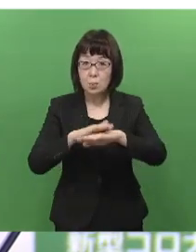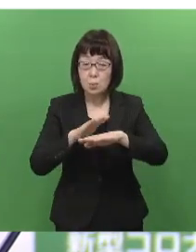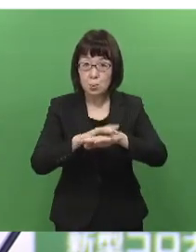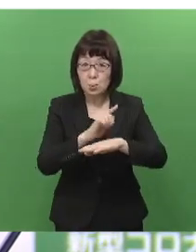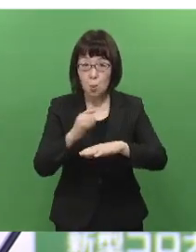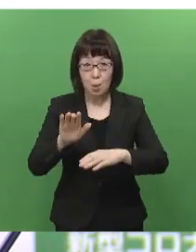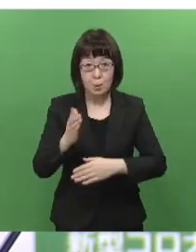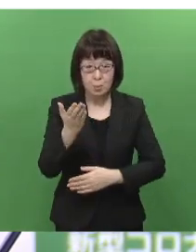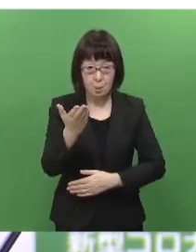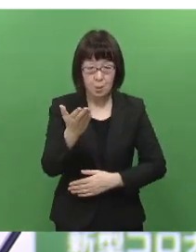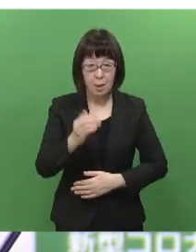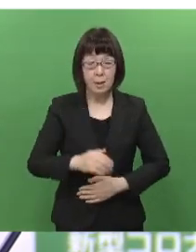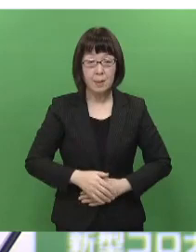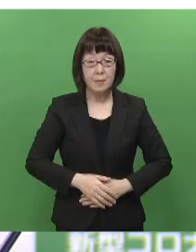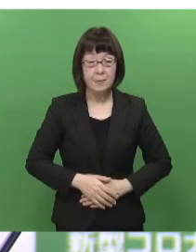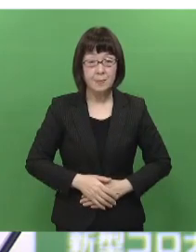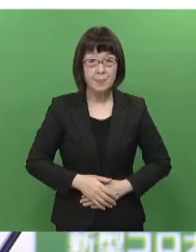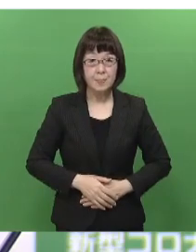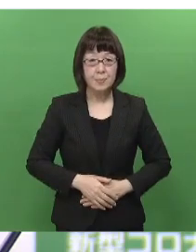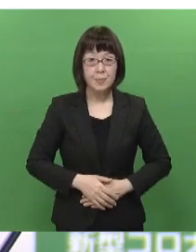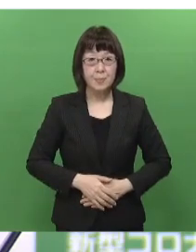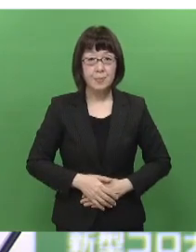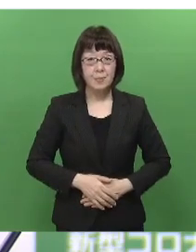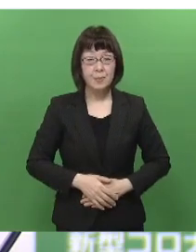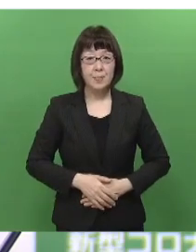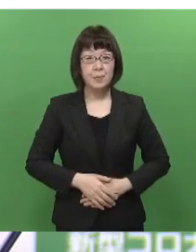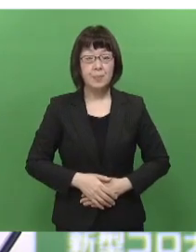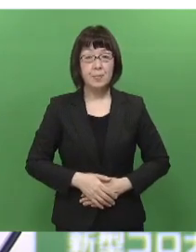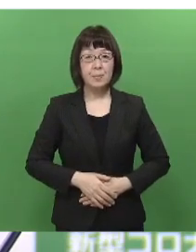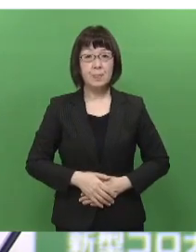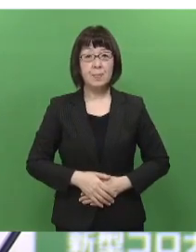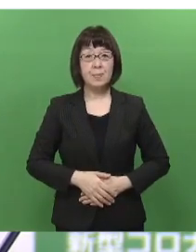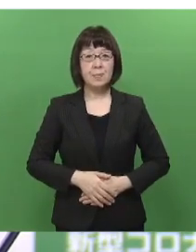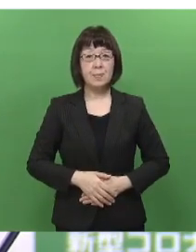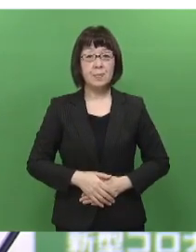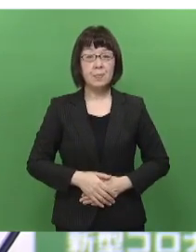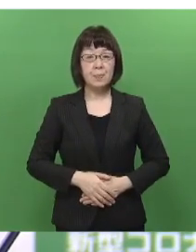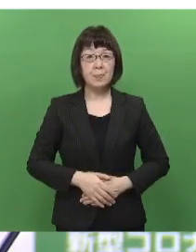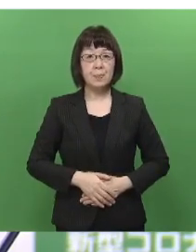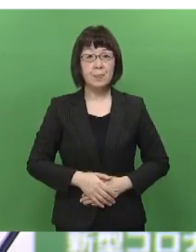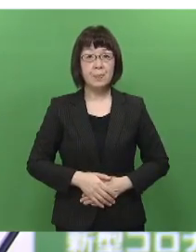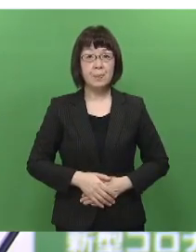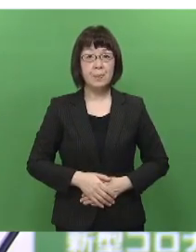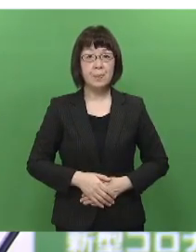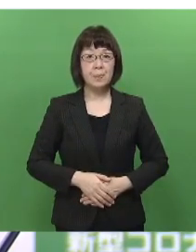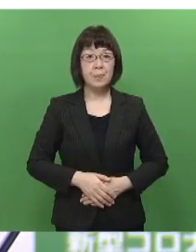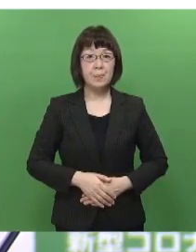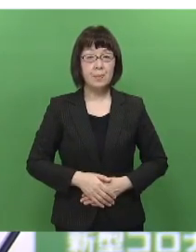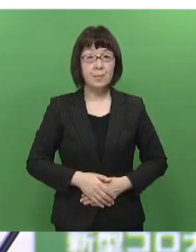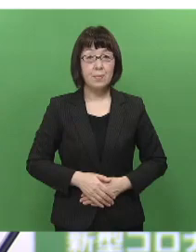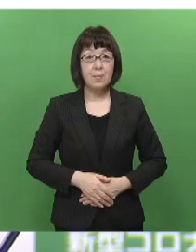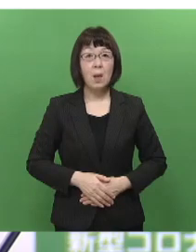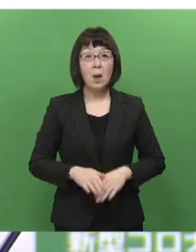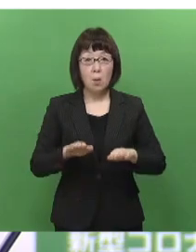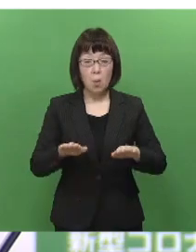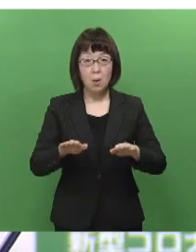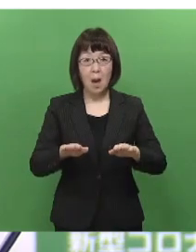かを教えてください。お願いします。 はい、今回この時短